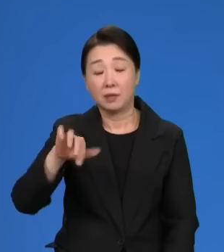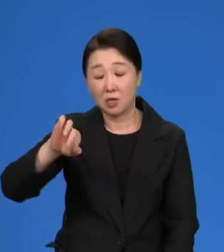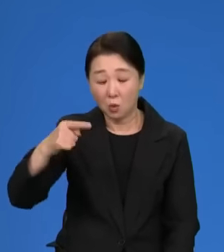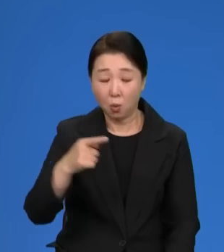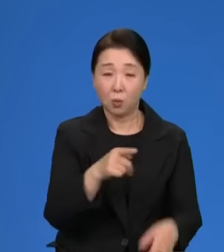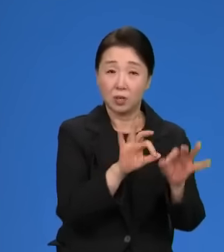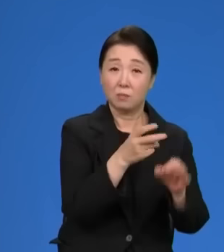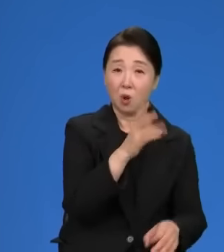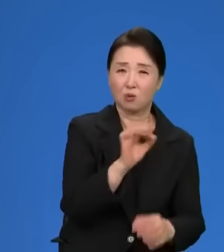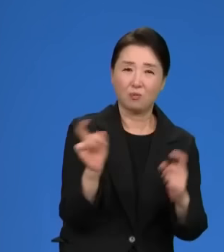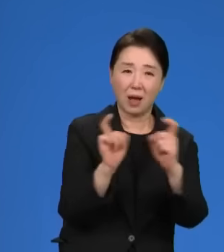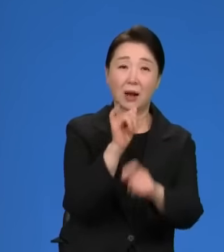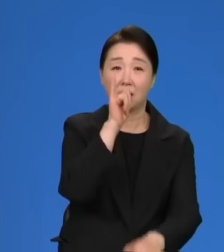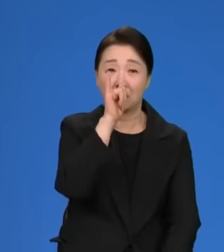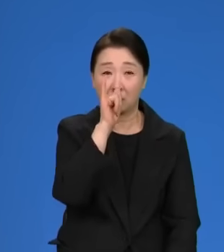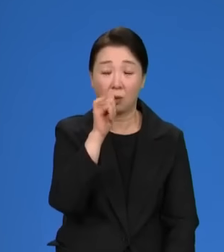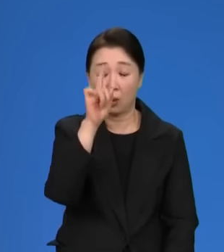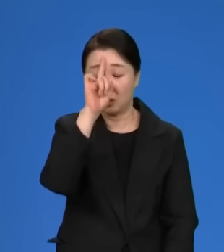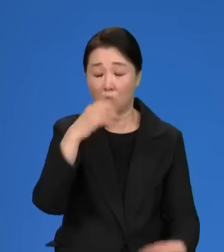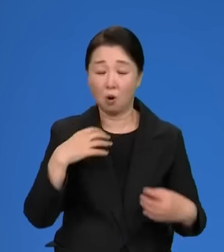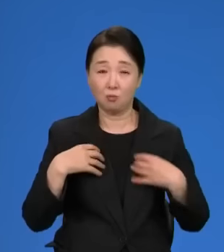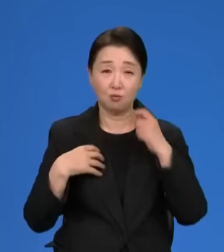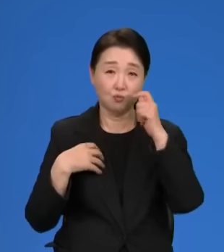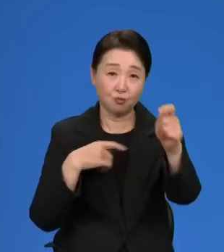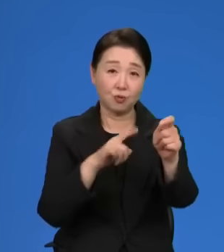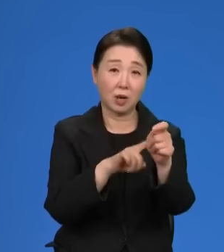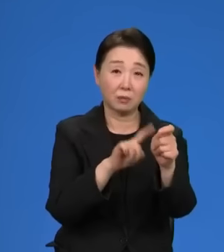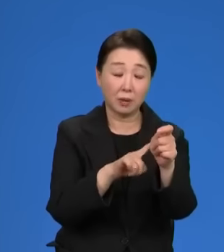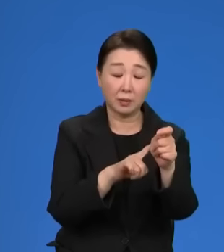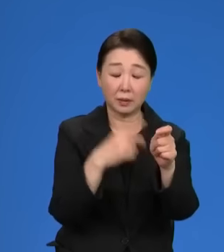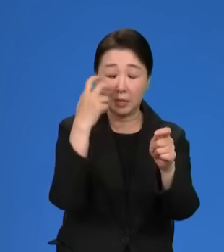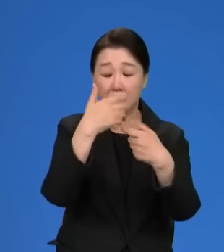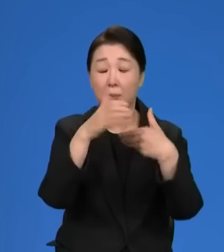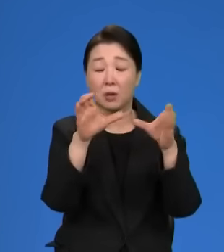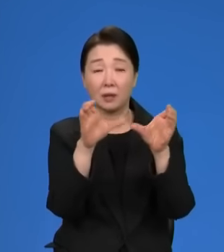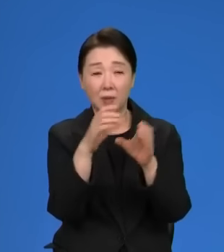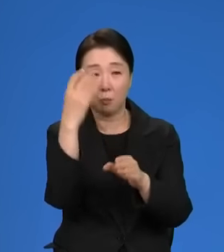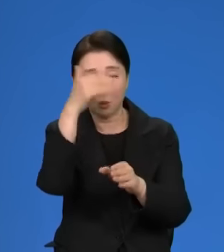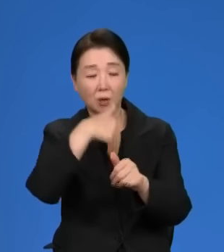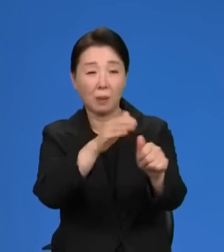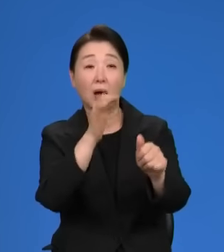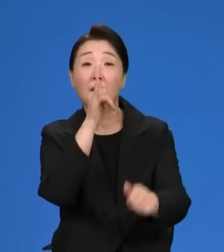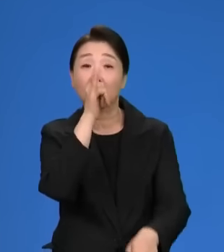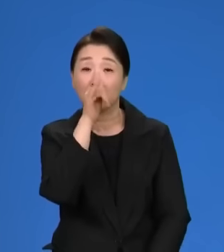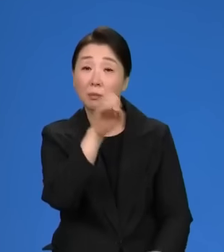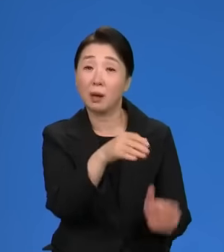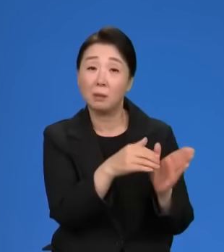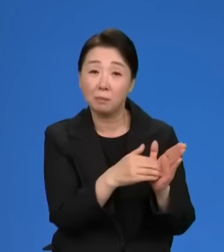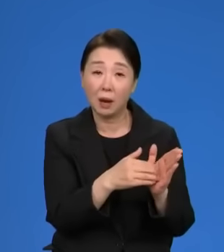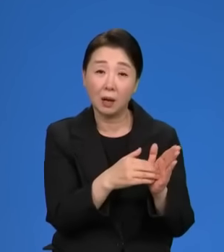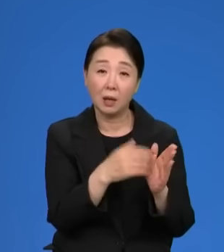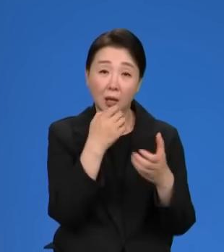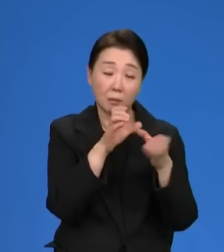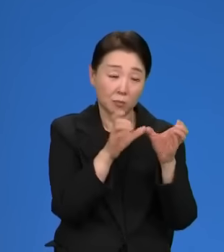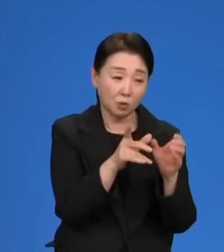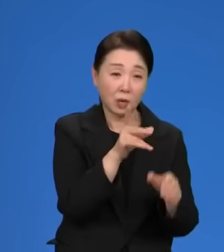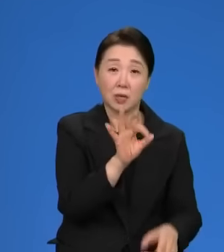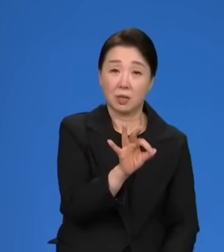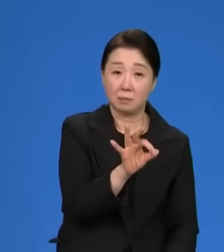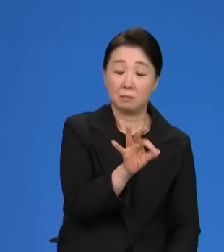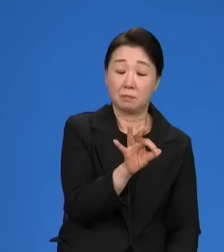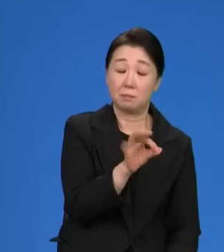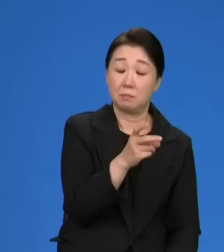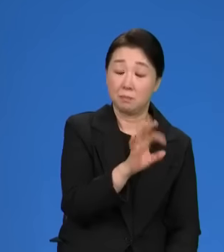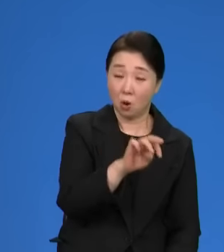이어갔습니다 지금 정부가 우크라이나의 참관 단이나 모니터링단을 파견할 수도 있다라는 얘기를 하자 민주당의 김병주 최고의원은